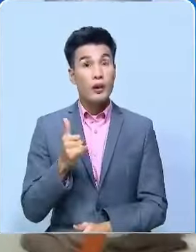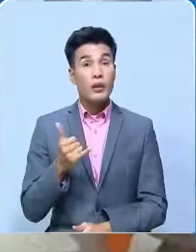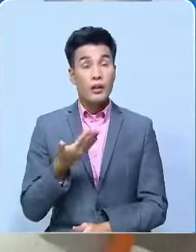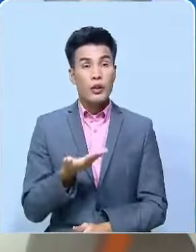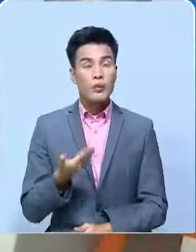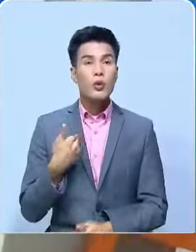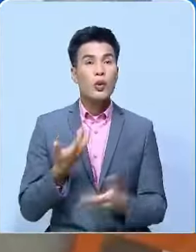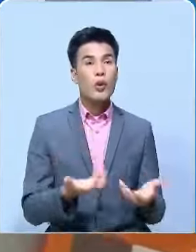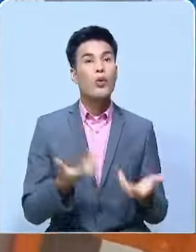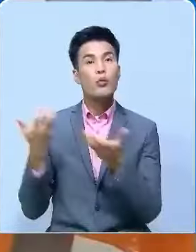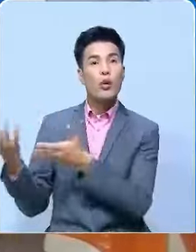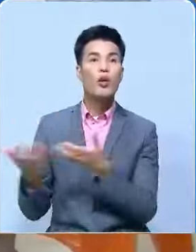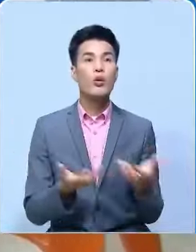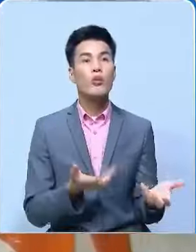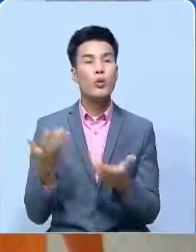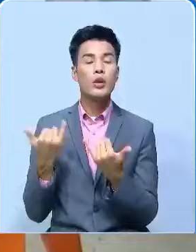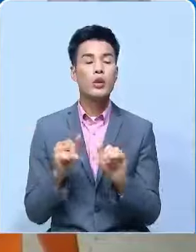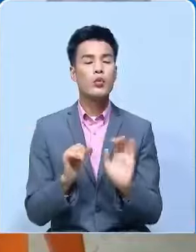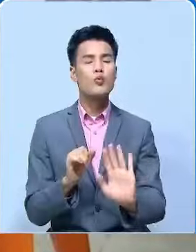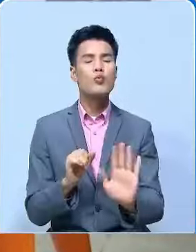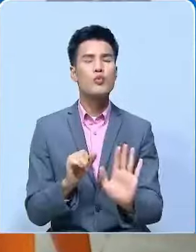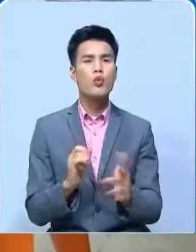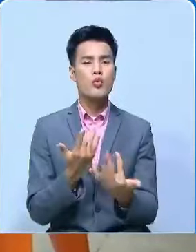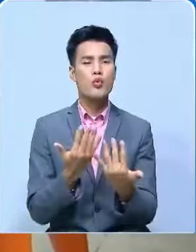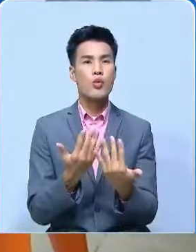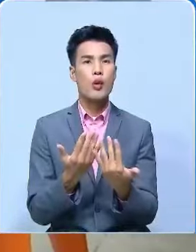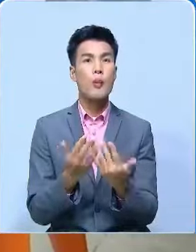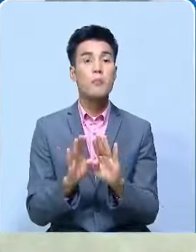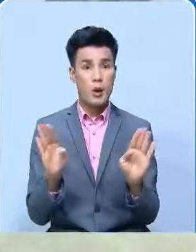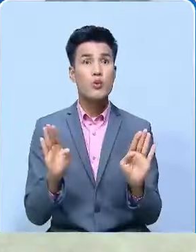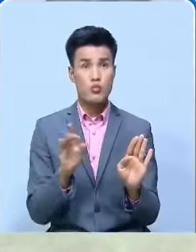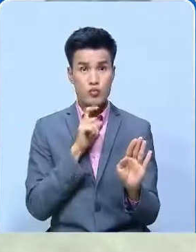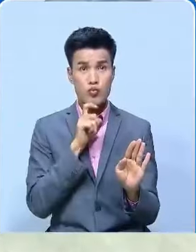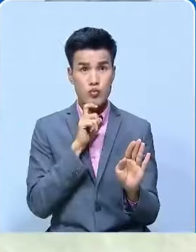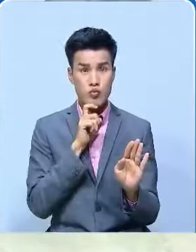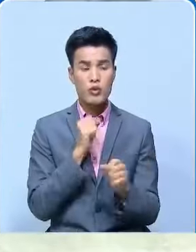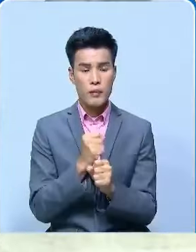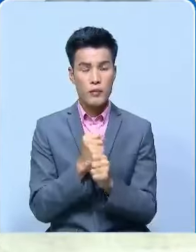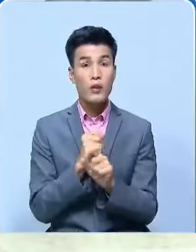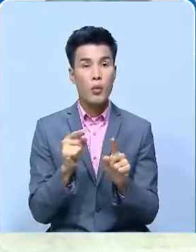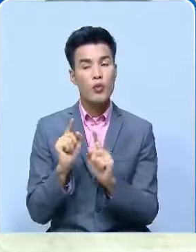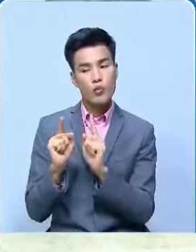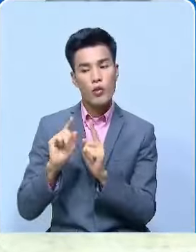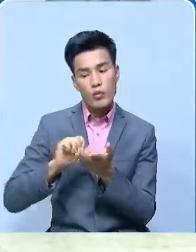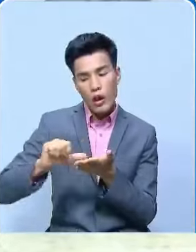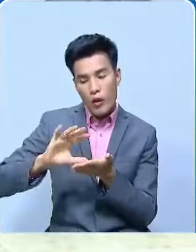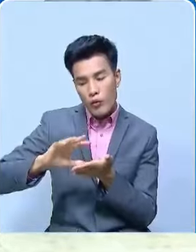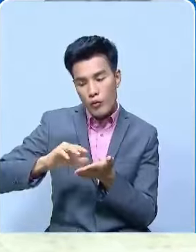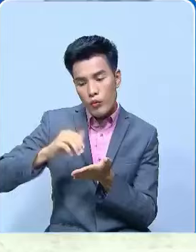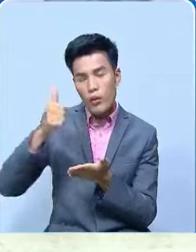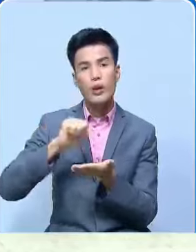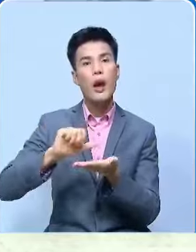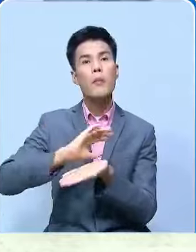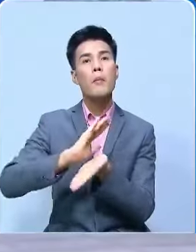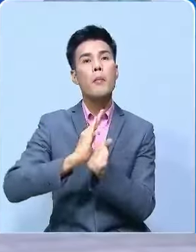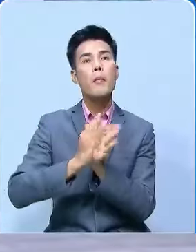ายังขนข้าวของยังไม่หมดตอนนี้ยังไม่ต้องรีบก็ได้นะคะเพราะว่าเขายังคงดำเนินการต่อแต่ว่าตอนนี้อยู่ระหว่างการฟื้นฟูแล้วอาจจะมีการปรับสภาพพื้